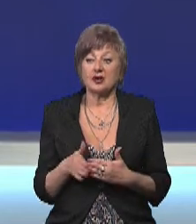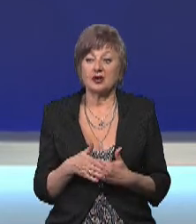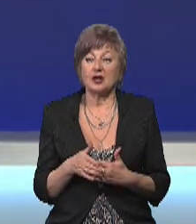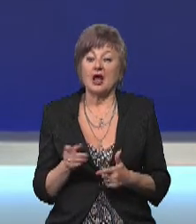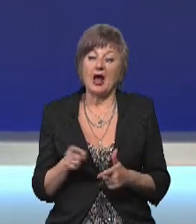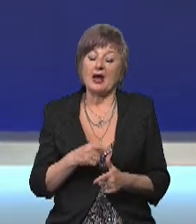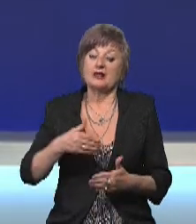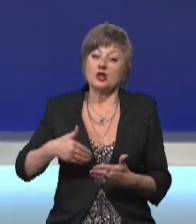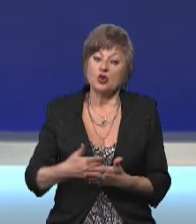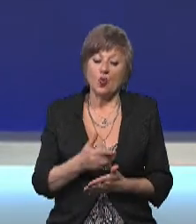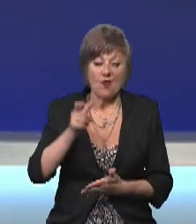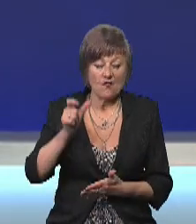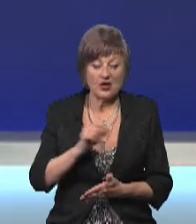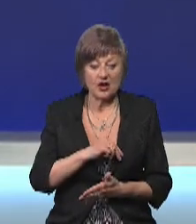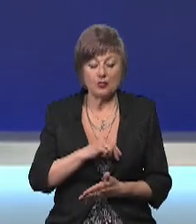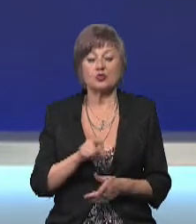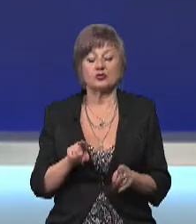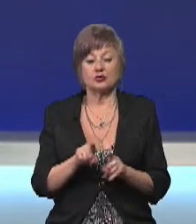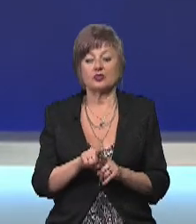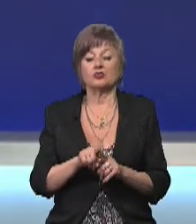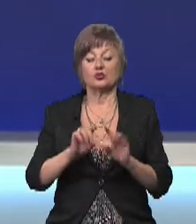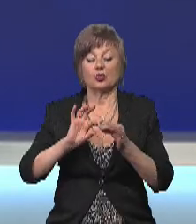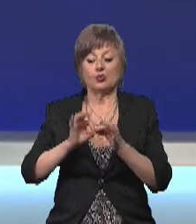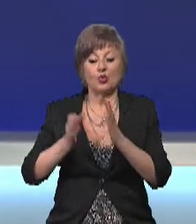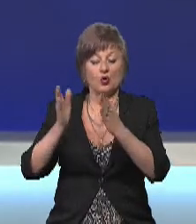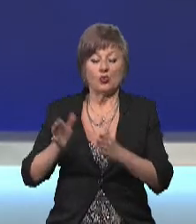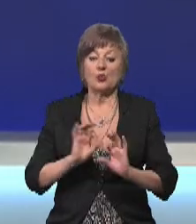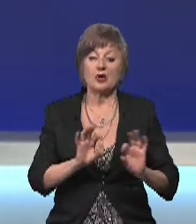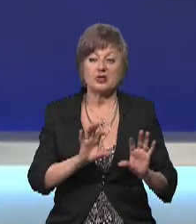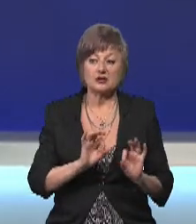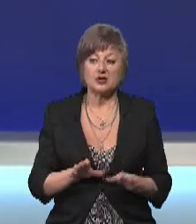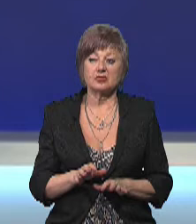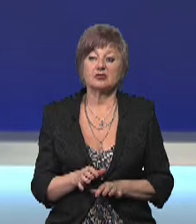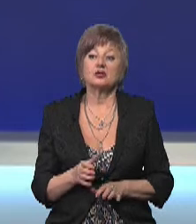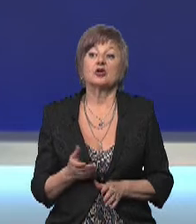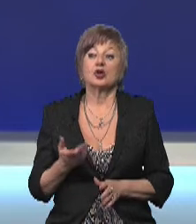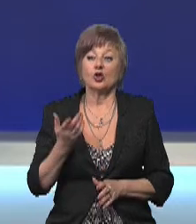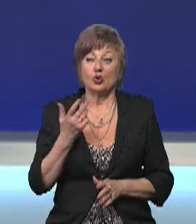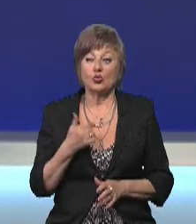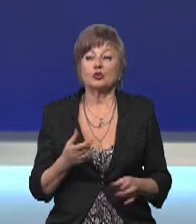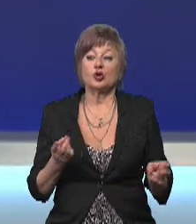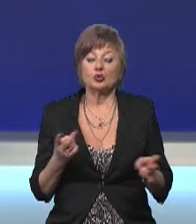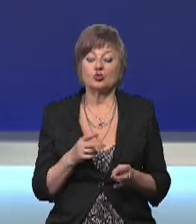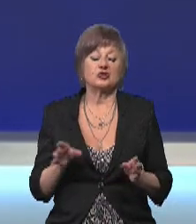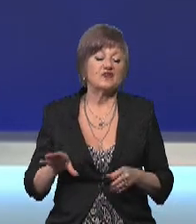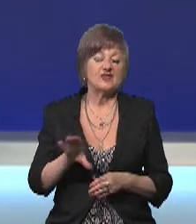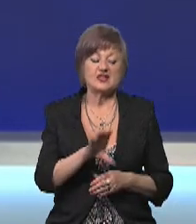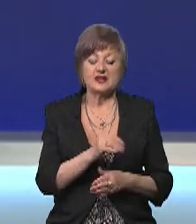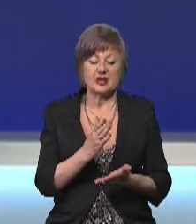нового работника, который будет предоставлять услуги этому человеку. К тому же наши сотрудники имеют все